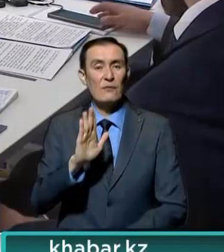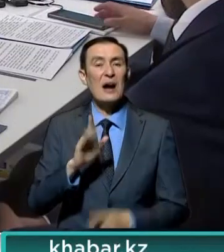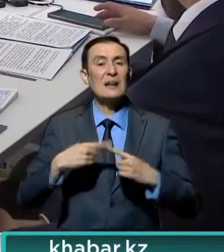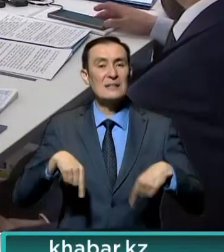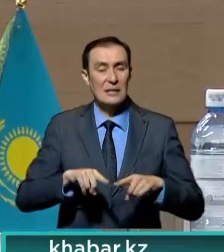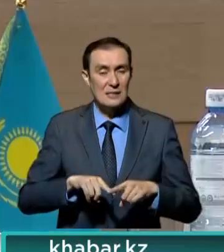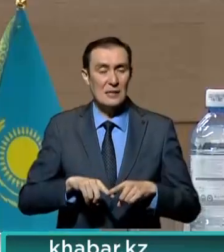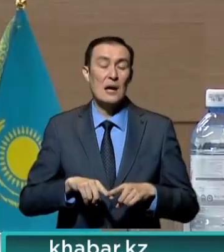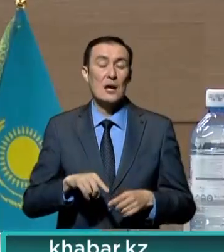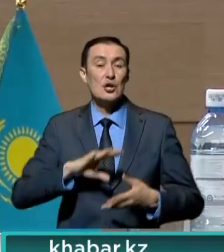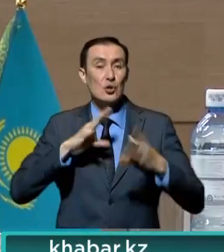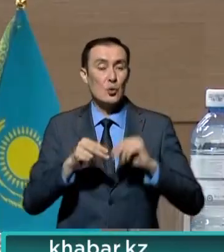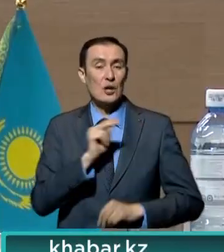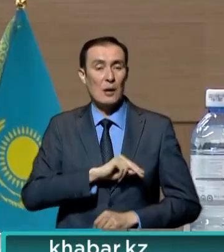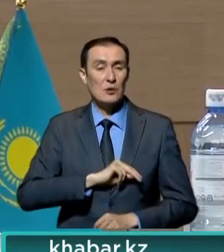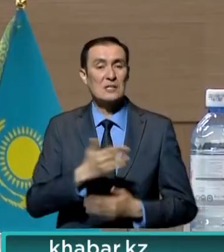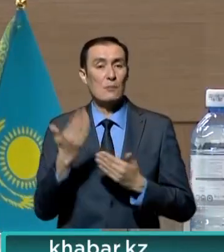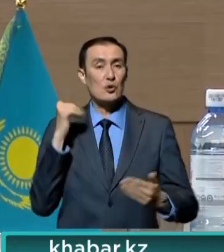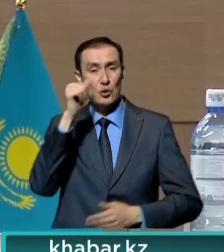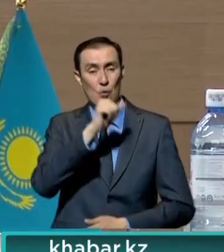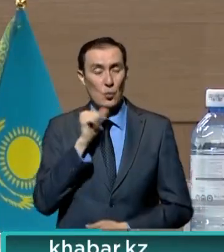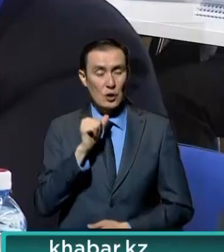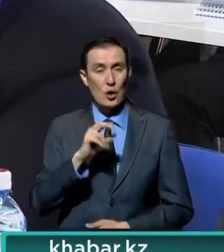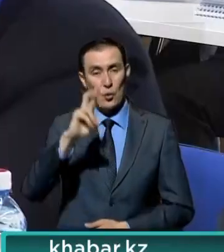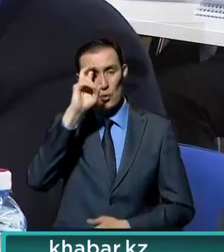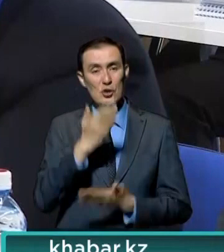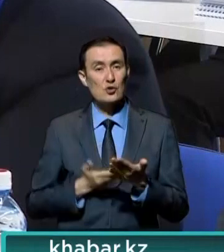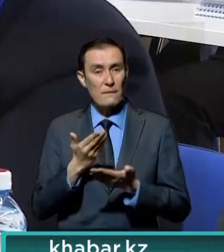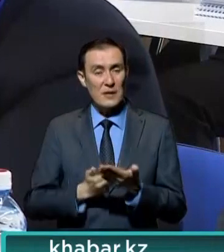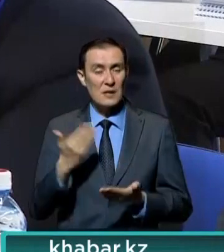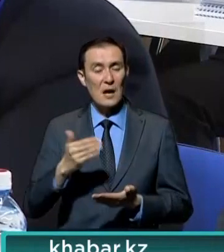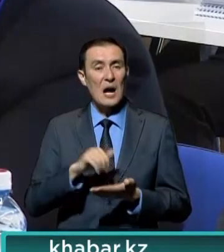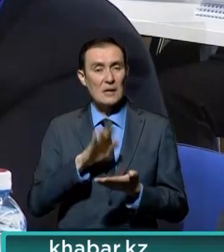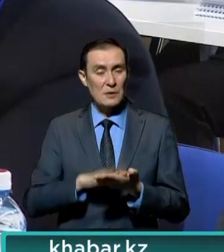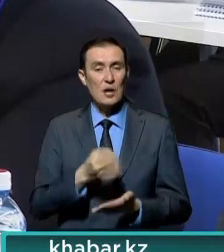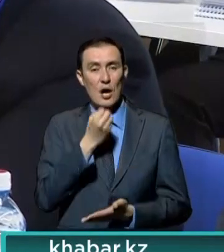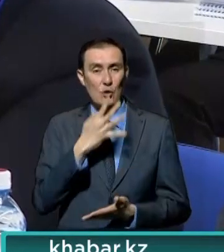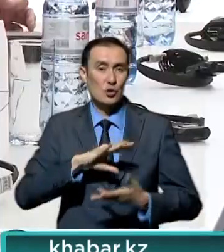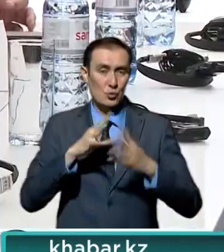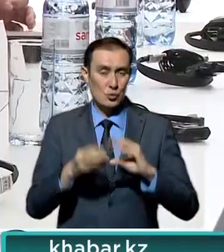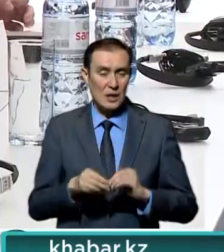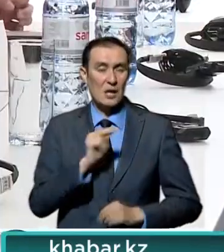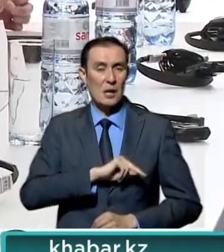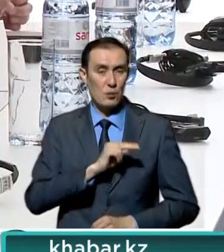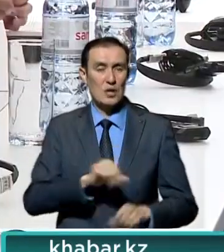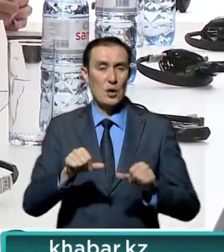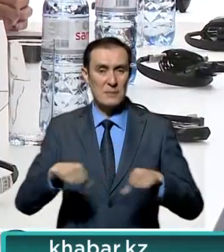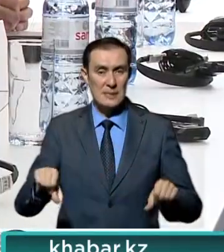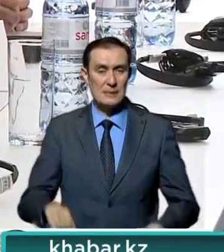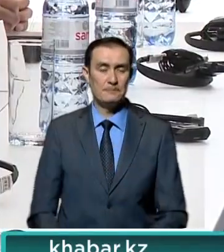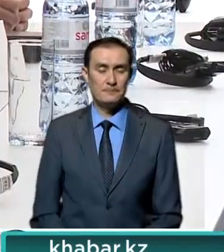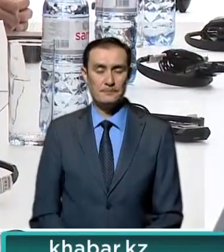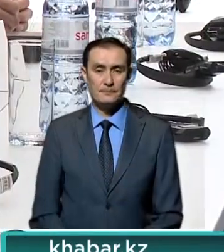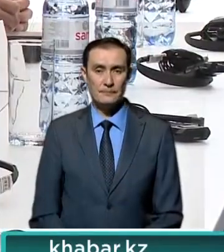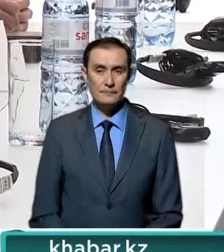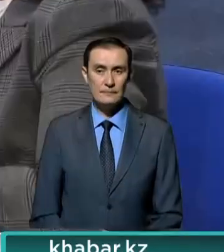организации. Подводя итоги работы за прошедший год, государственный советник отметил конкретные результаты работы комиссии.